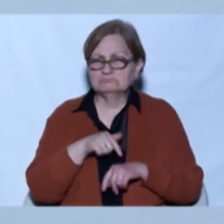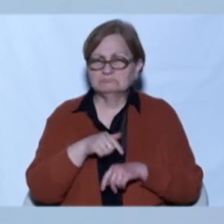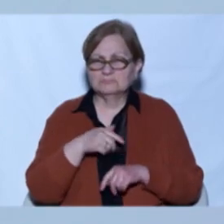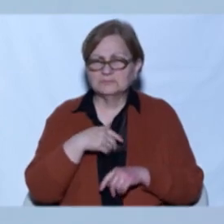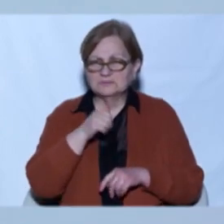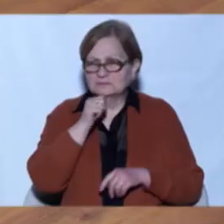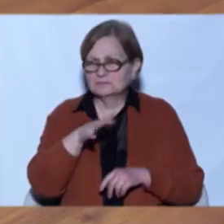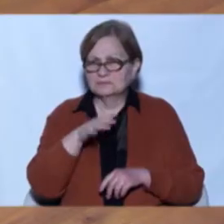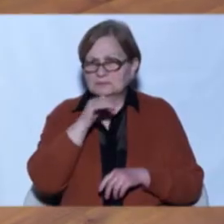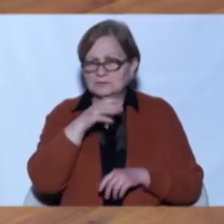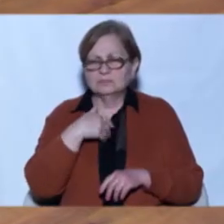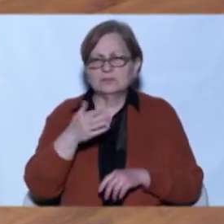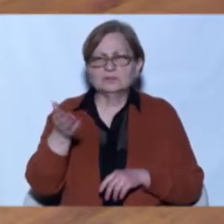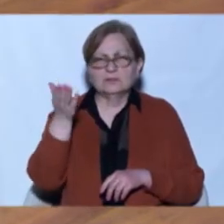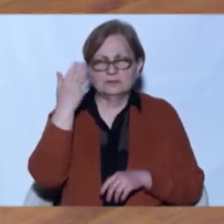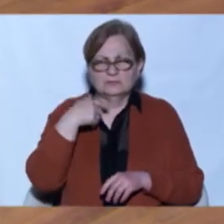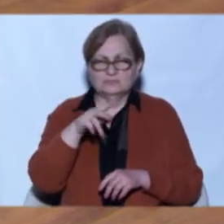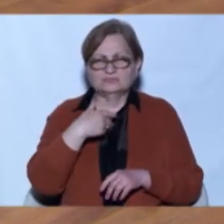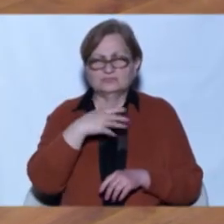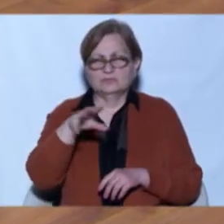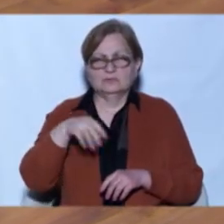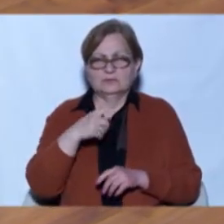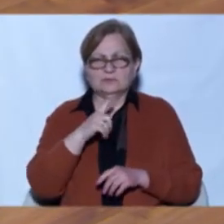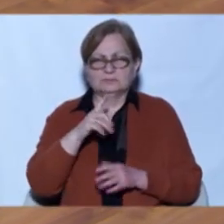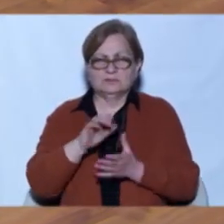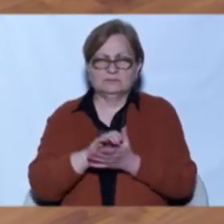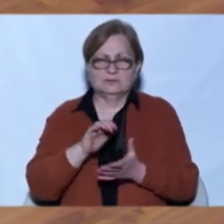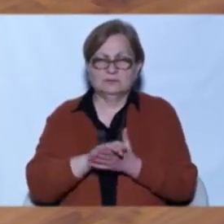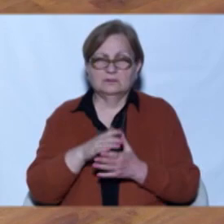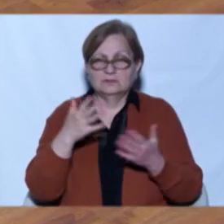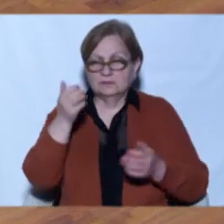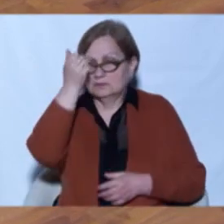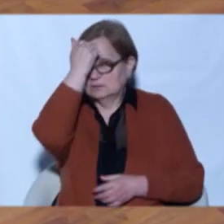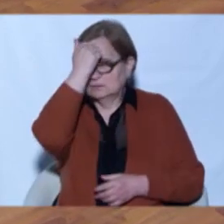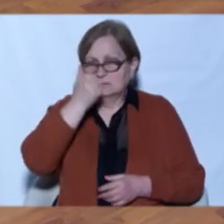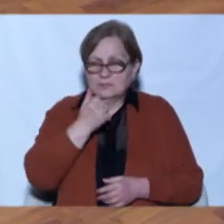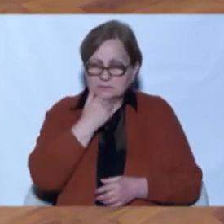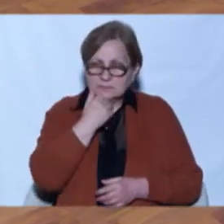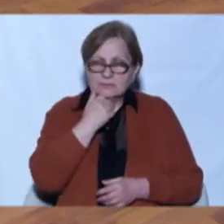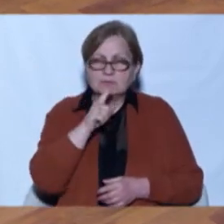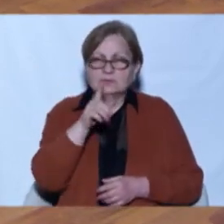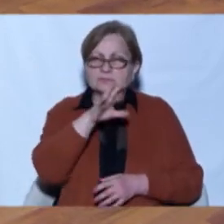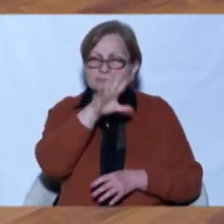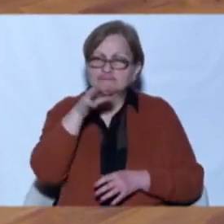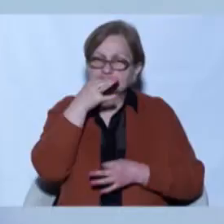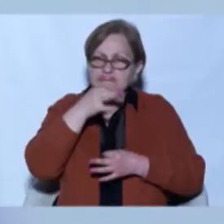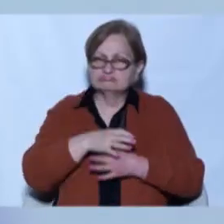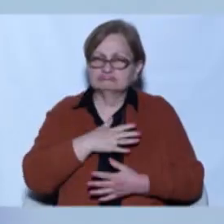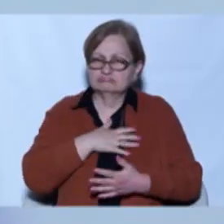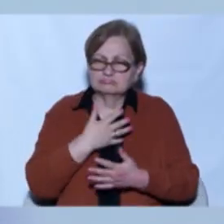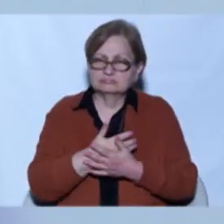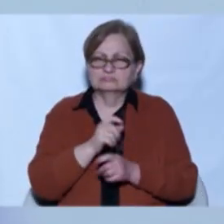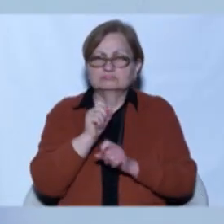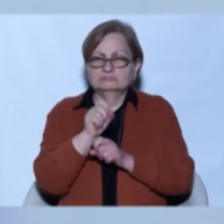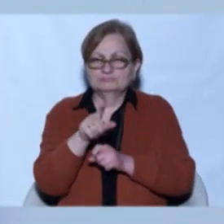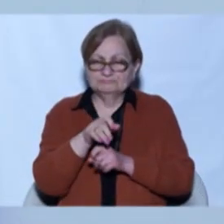ძალიან დიდი ხანია ერთმანეთს ვიცნობთ. ძალიან დიდ მადლობას გიხდით პასუხისმგებლობისთვის, იმისთვის, რომ